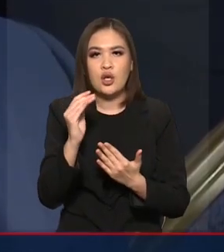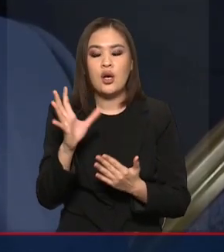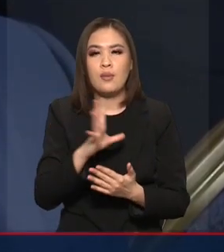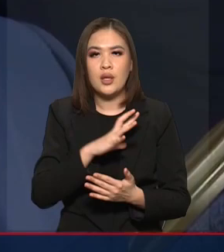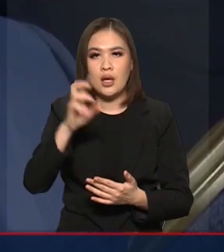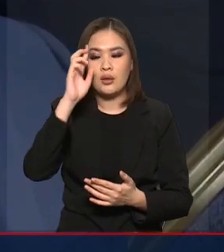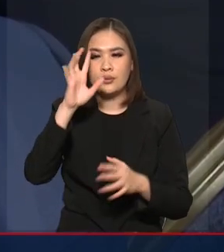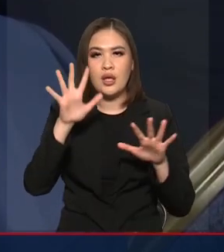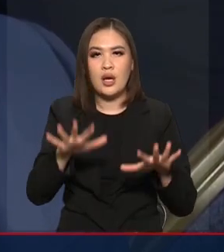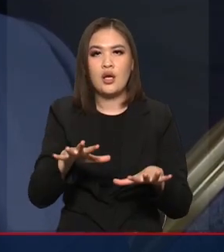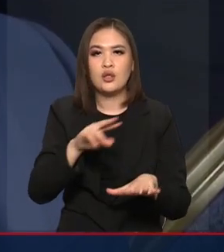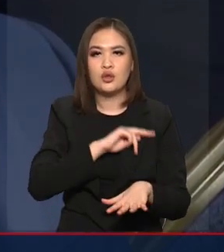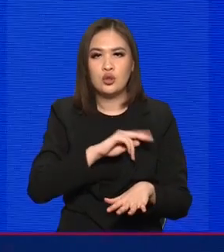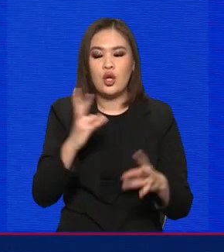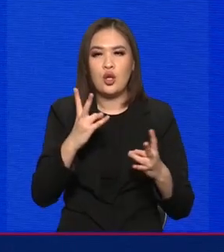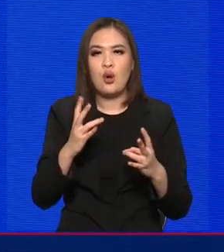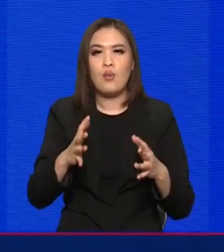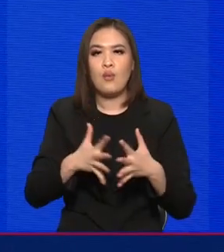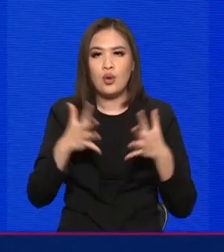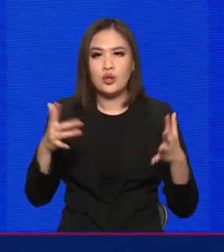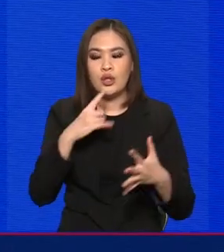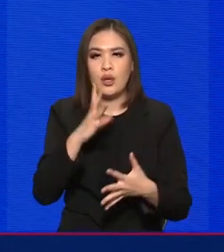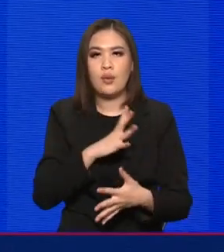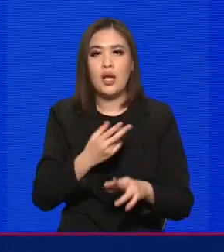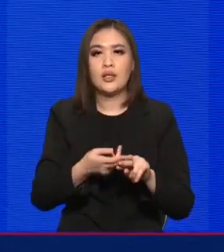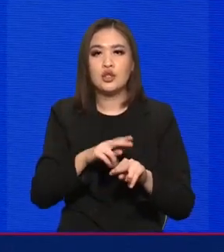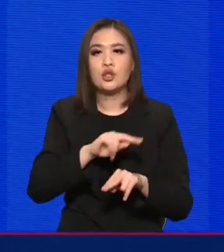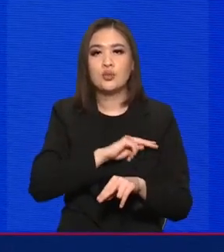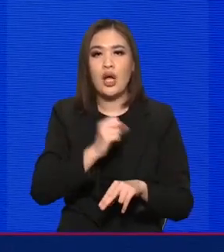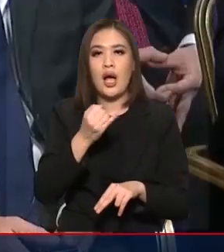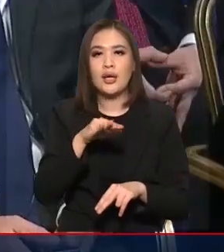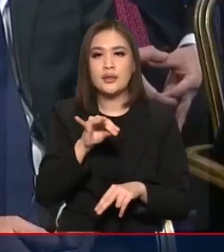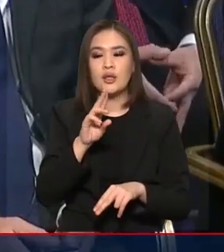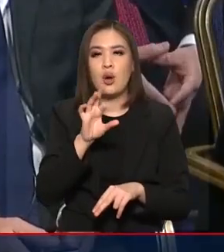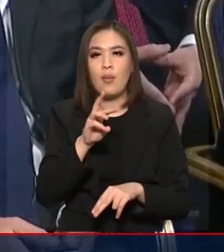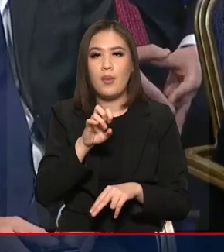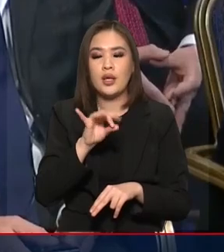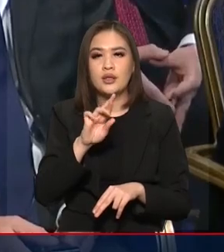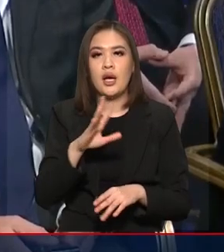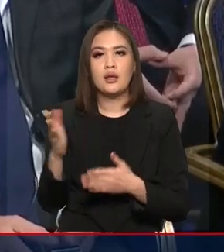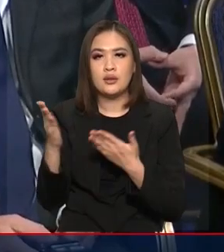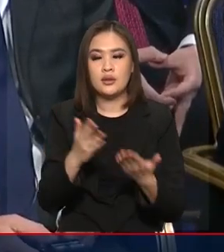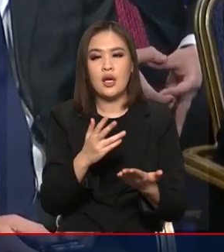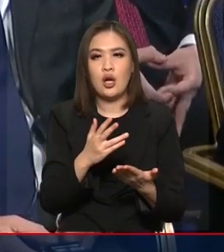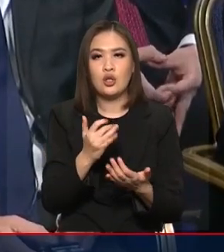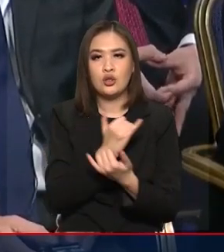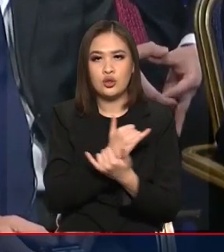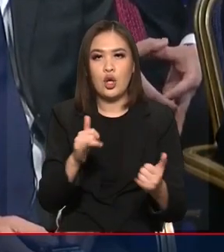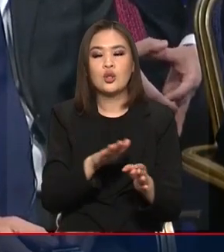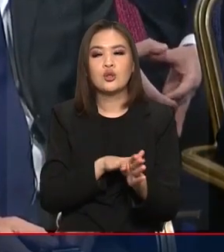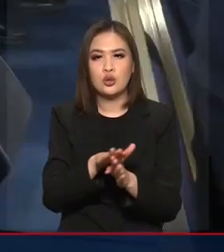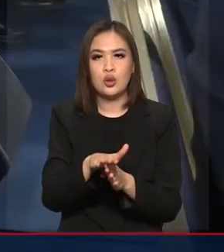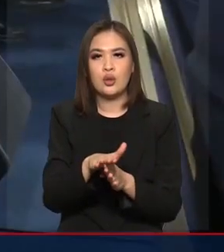компаниялар атсалсын, деді президент. Мен осы жұмысқа отандық IT компанияларды тарту туралы ұсынысты толық